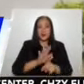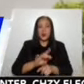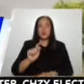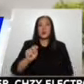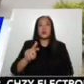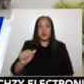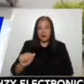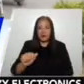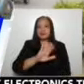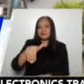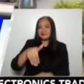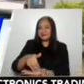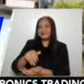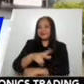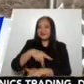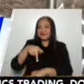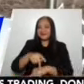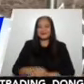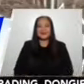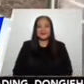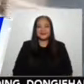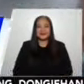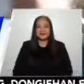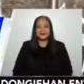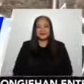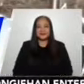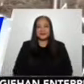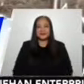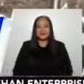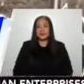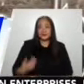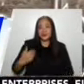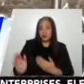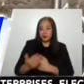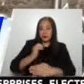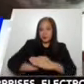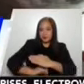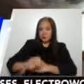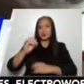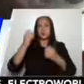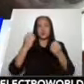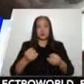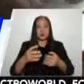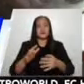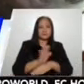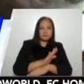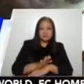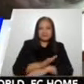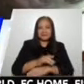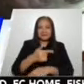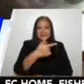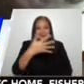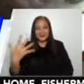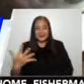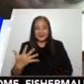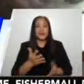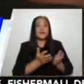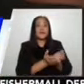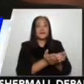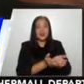Philippines. Hindi pa man sumisikat ang araw, ganito na kaabala ang General Santos City Fishport Complex, ang pangalawa